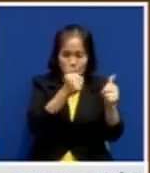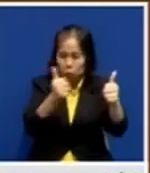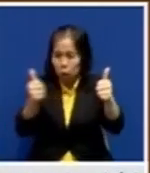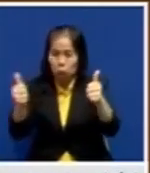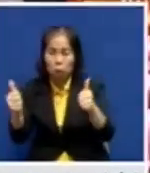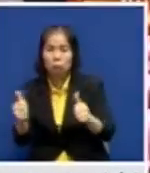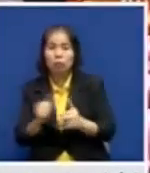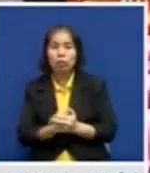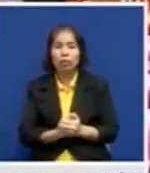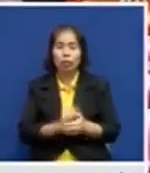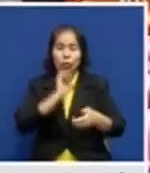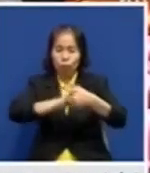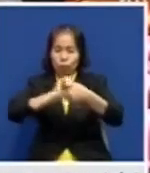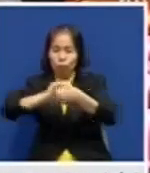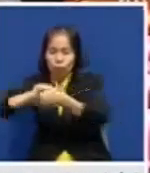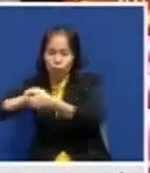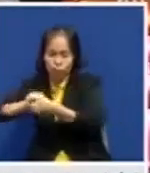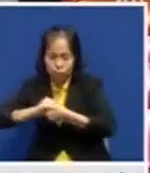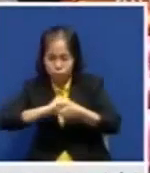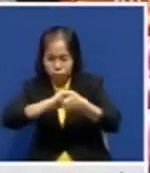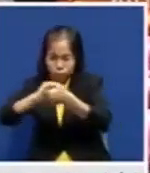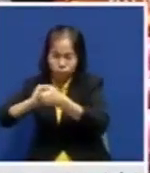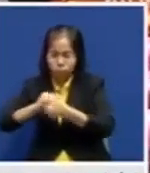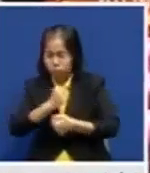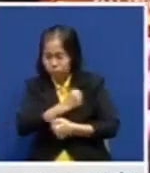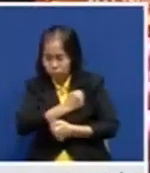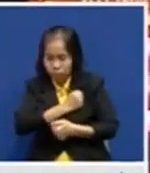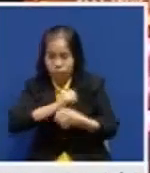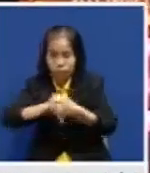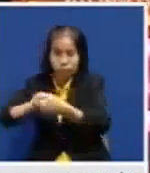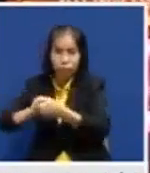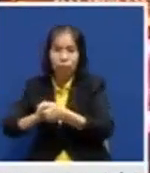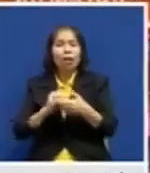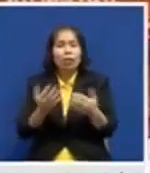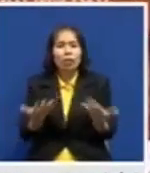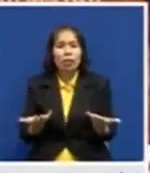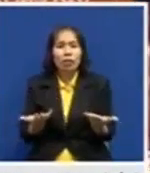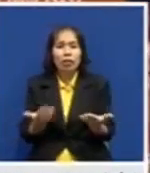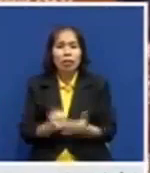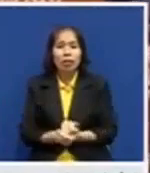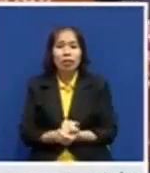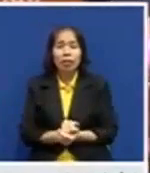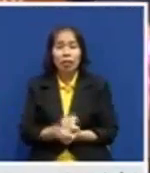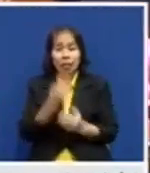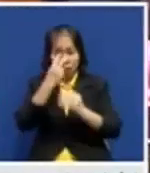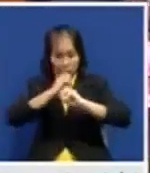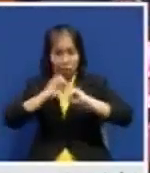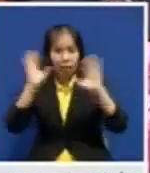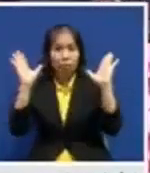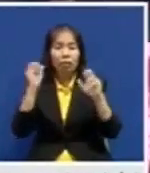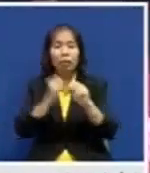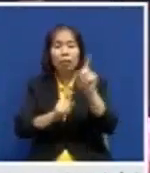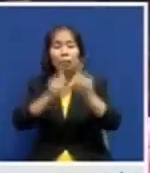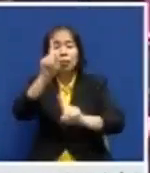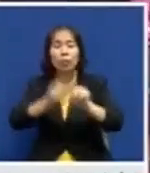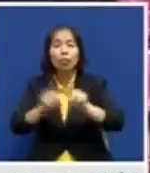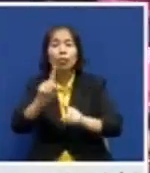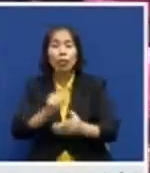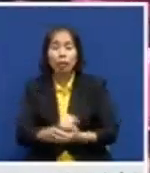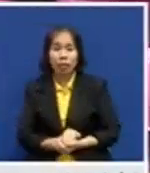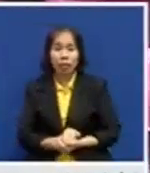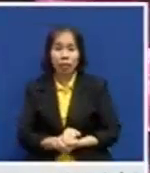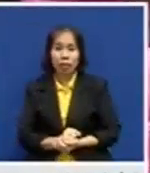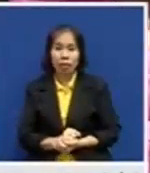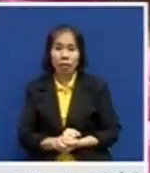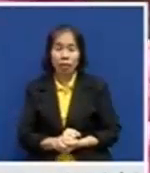ทีเดียวพยายามอย่างหนักจริงๆแล้วผลเป็นยังไงล่ะท่านก็เห็นตัวเลขอยู่แล้วว่าเป็นยังไงเมื่อสักครู่นี้ส